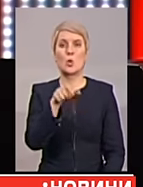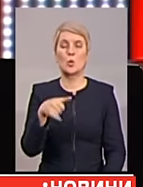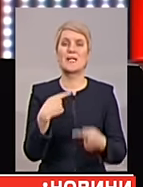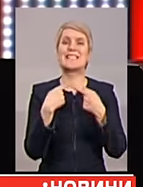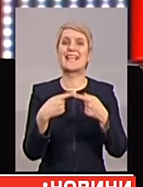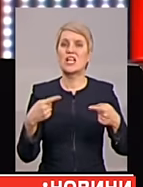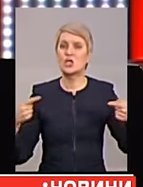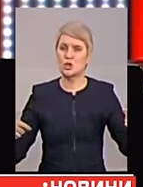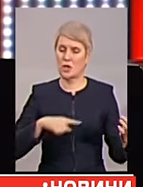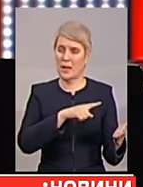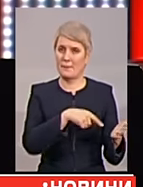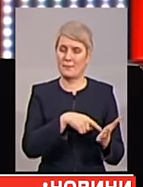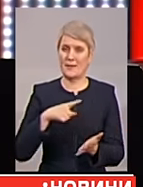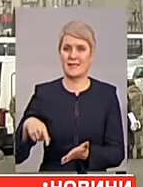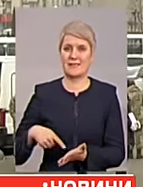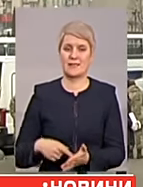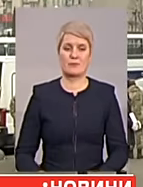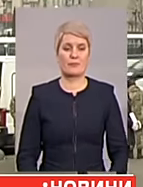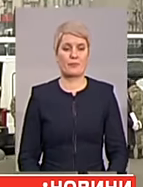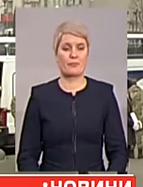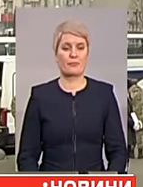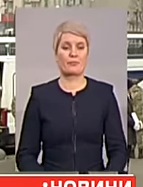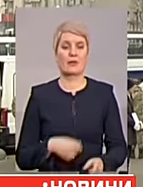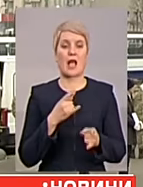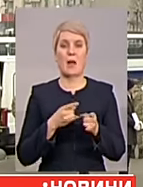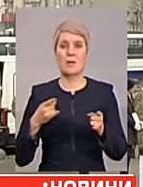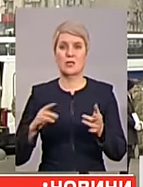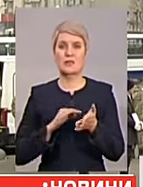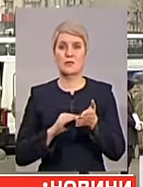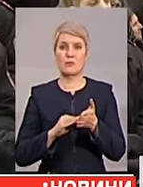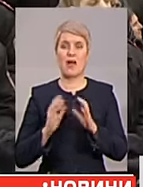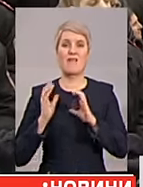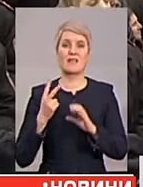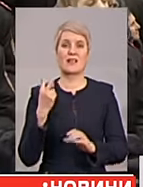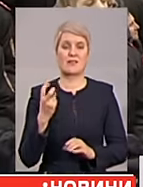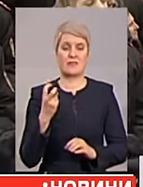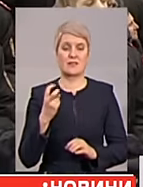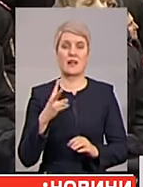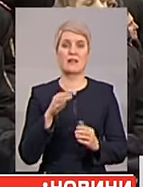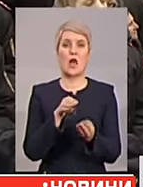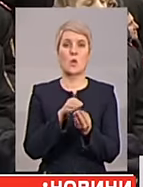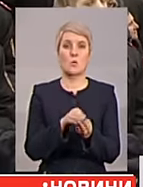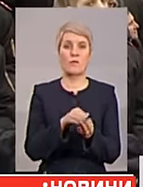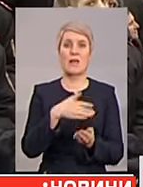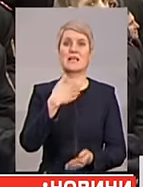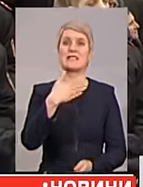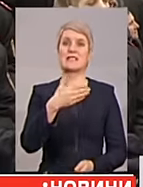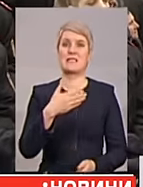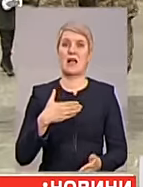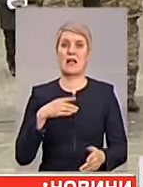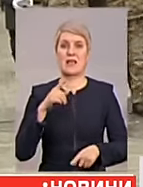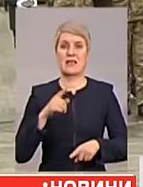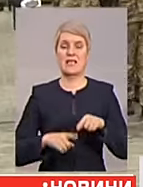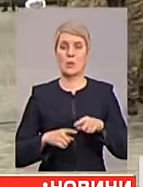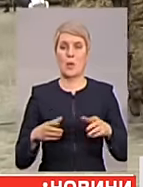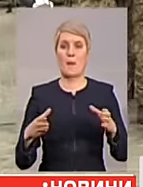Майдану Незалежності на машинах напис Вантаж 200 на домовинах стяги рідної бригади у центрі столиці прощаються